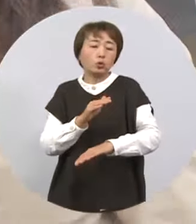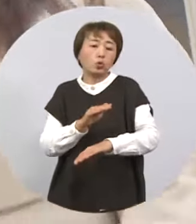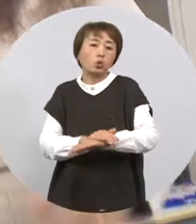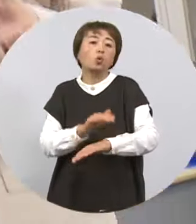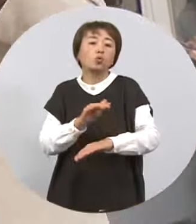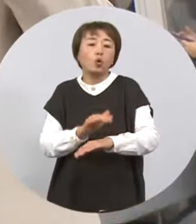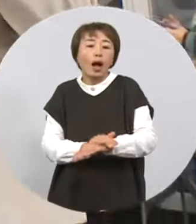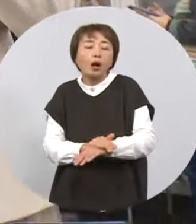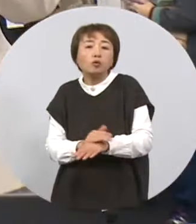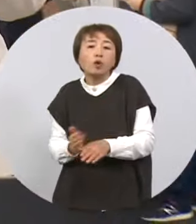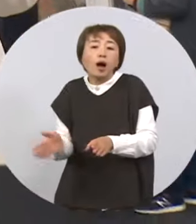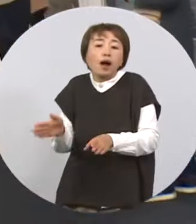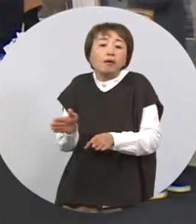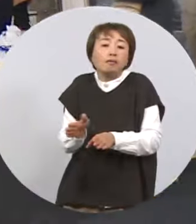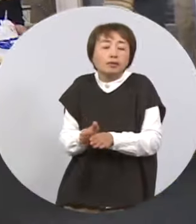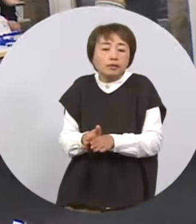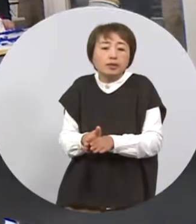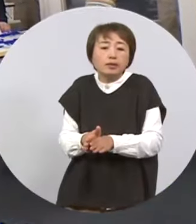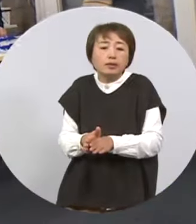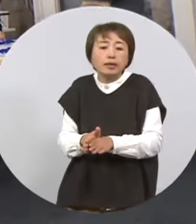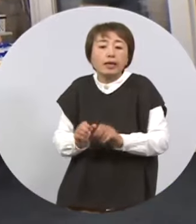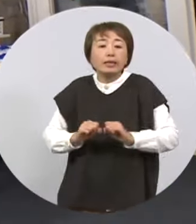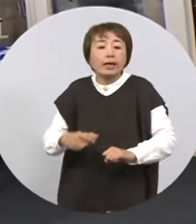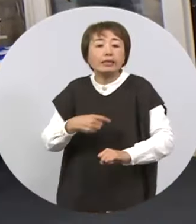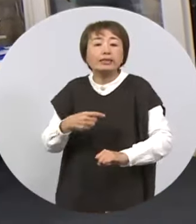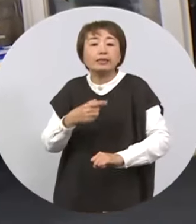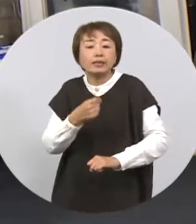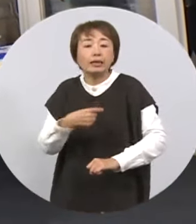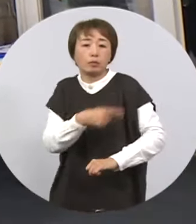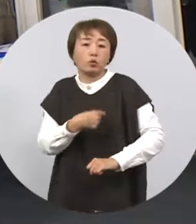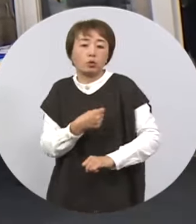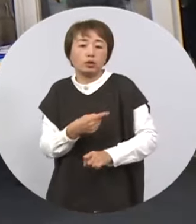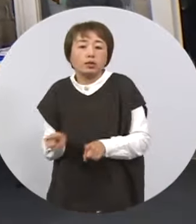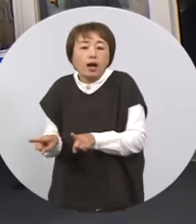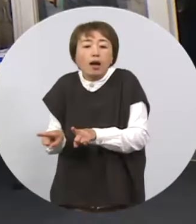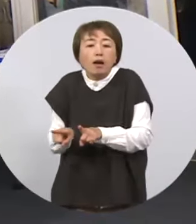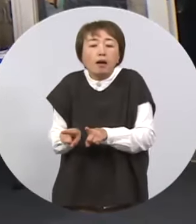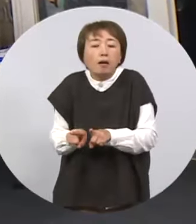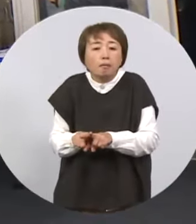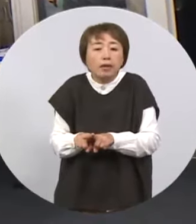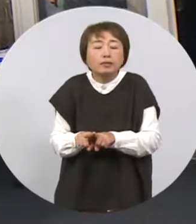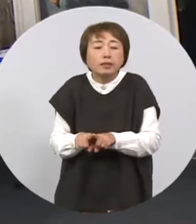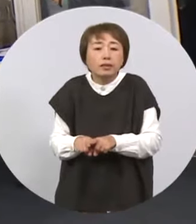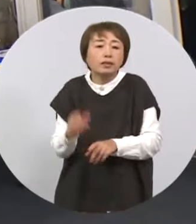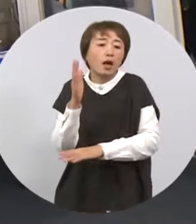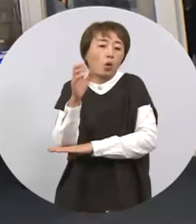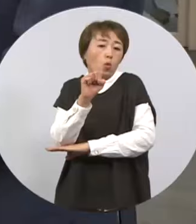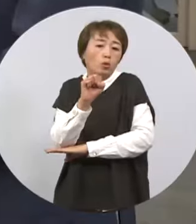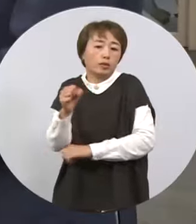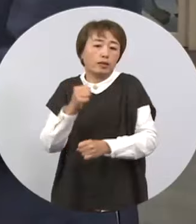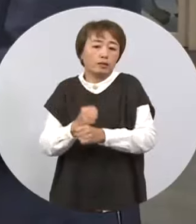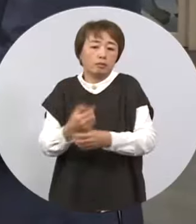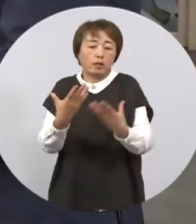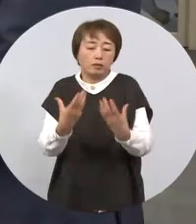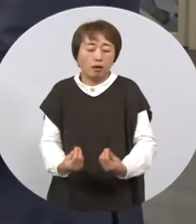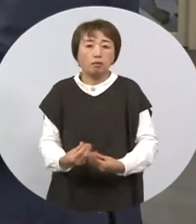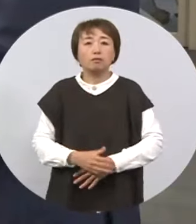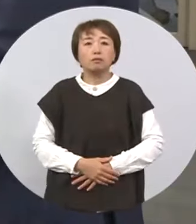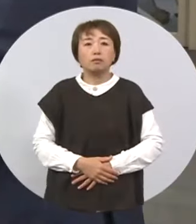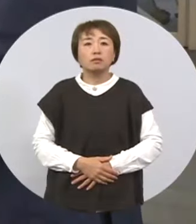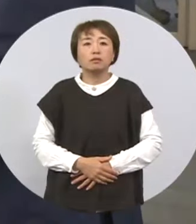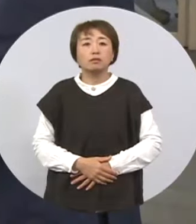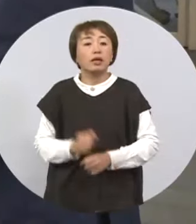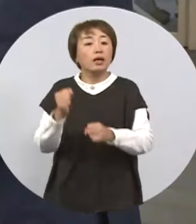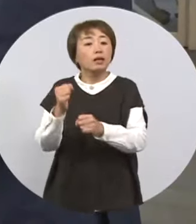に寄り添って実際にこう始めるっていうところに行き着くような、そんな講座を組み立ててみました。 実際にその事業者の方